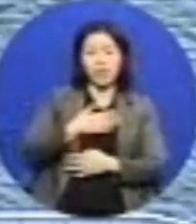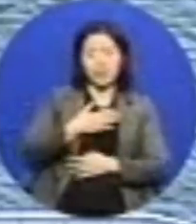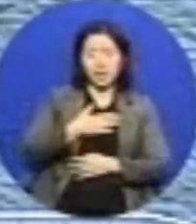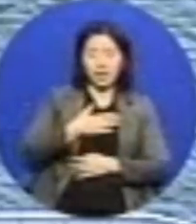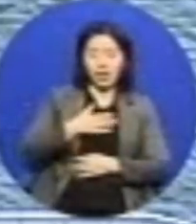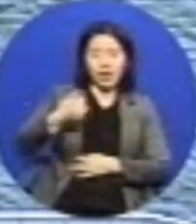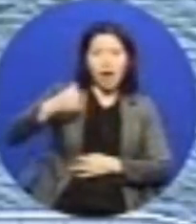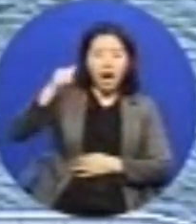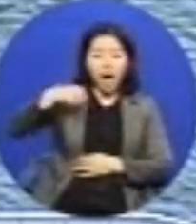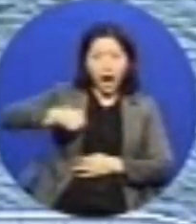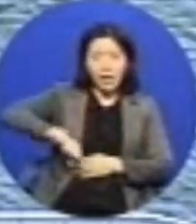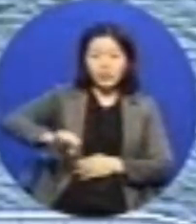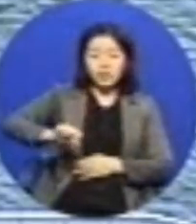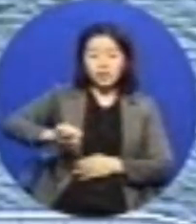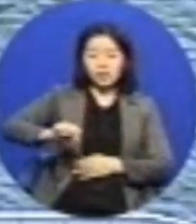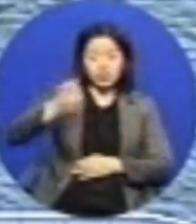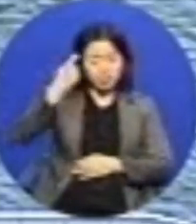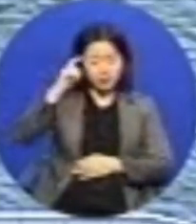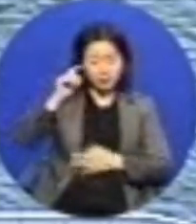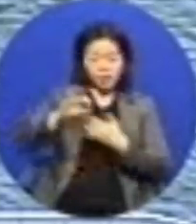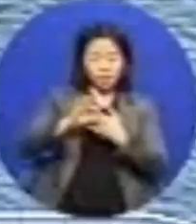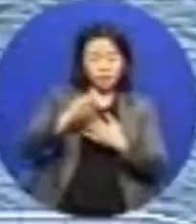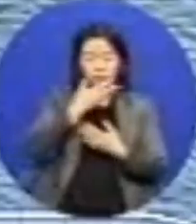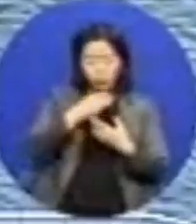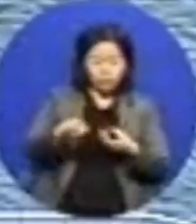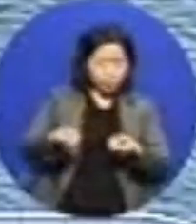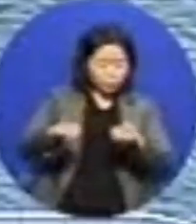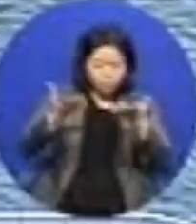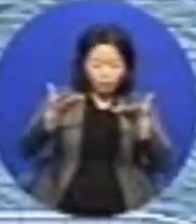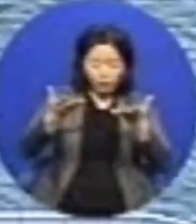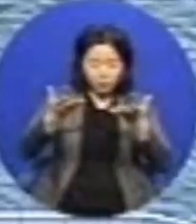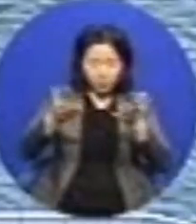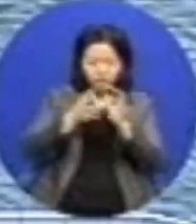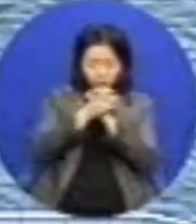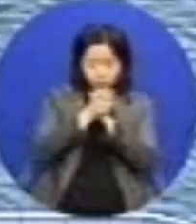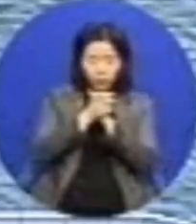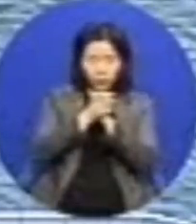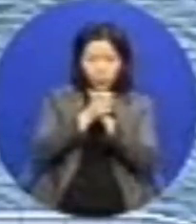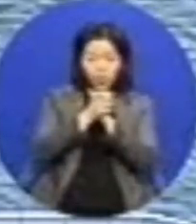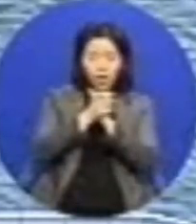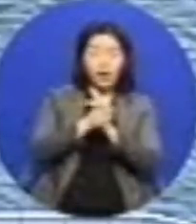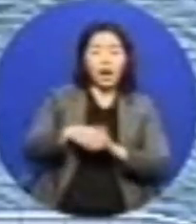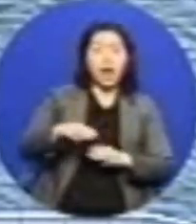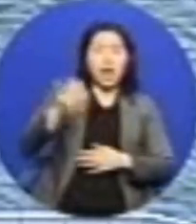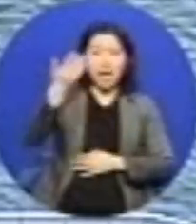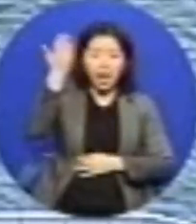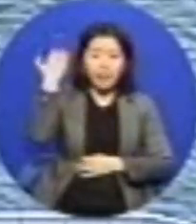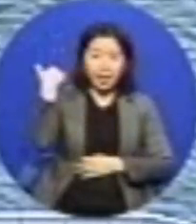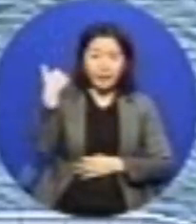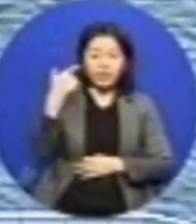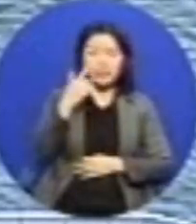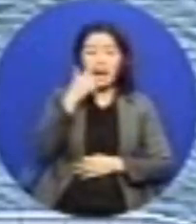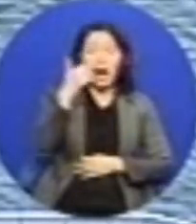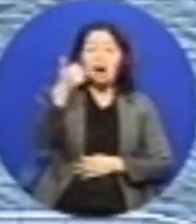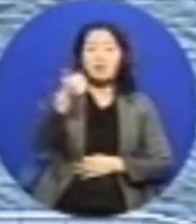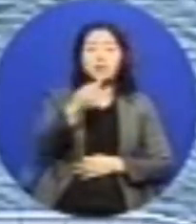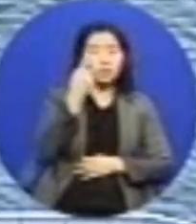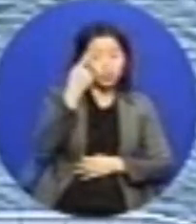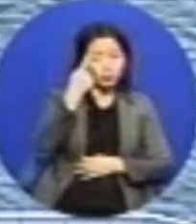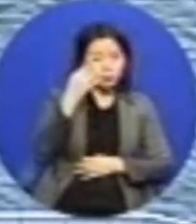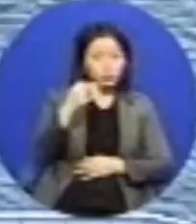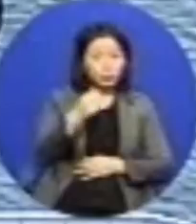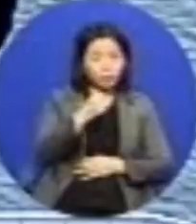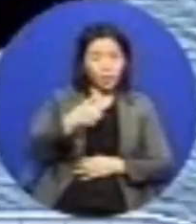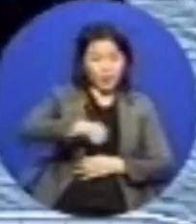기도 아니라 아버지 눈으로 그 동안의 아들을 봤어요 4 그것이